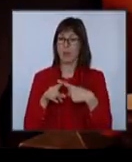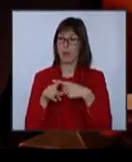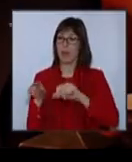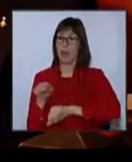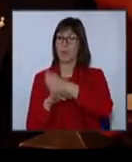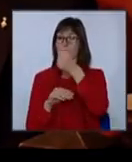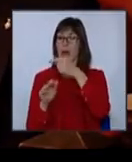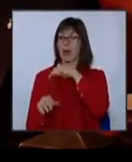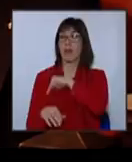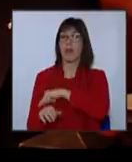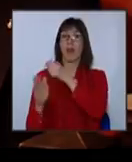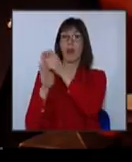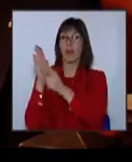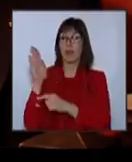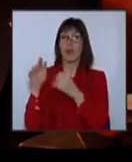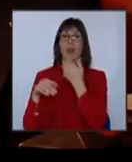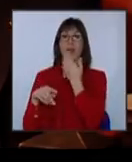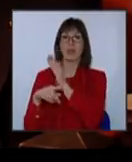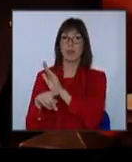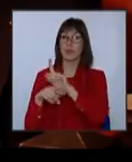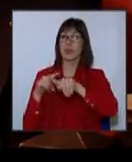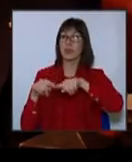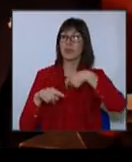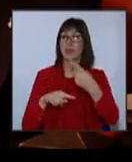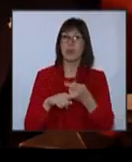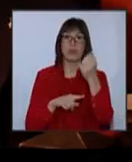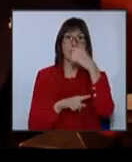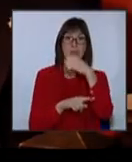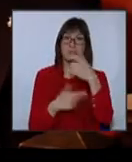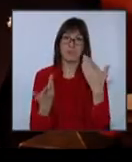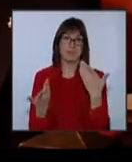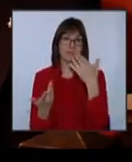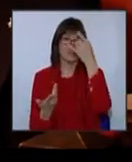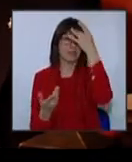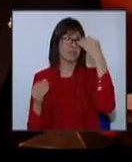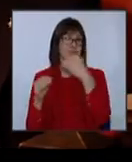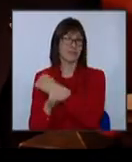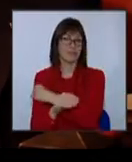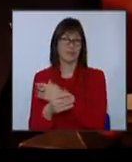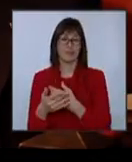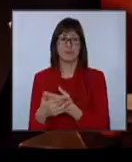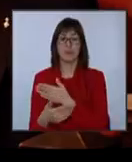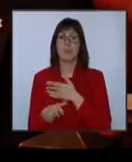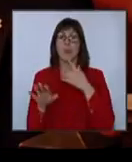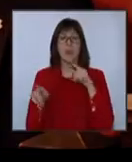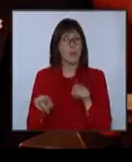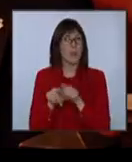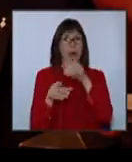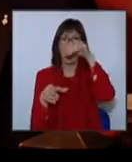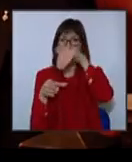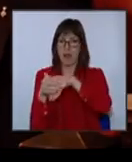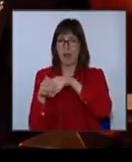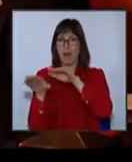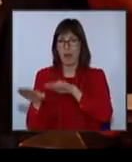de bon govern d'aquest Ajuntament. De totes maneres, el vot del grup municipal de Plataforma Bigatana serà favorable a l'aprovació